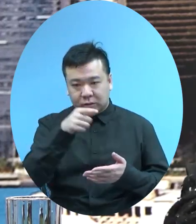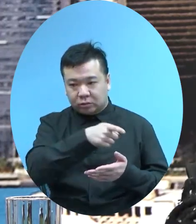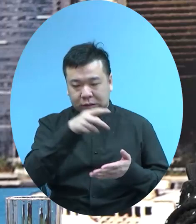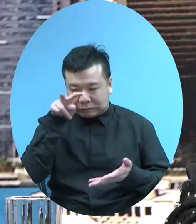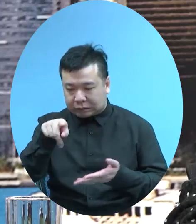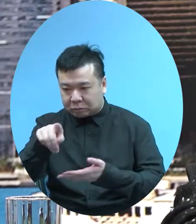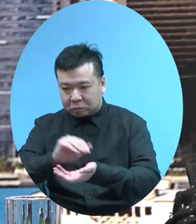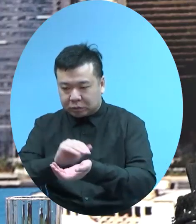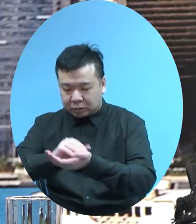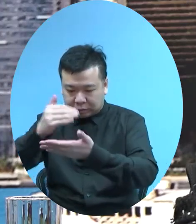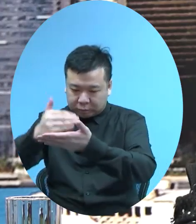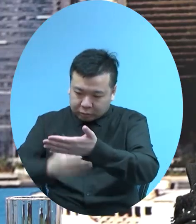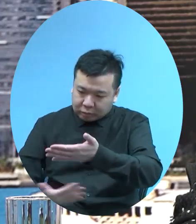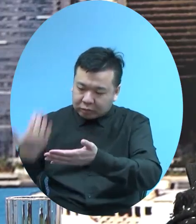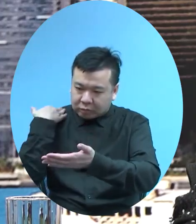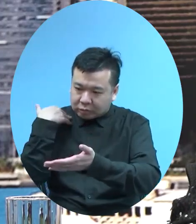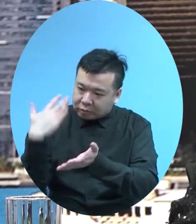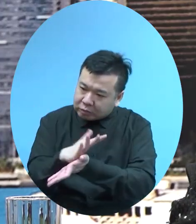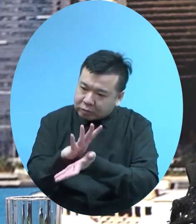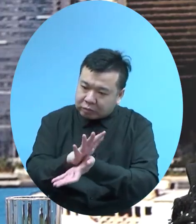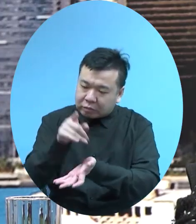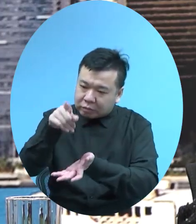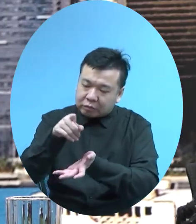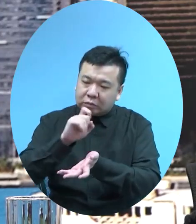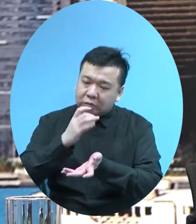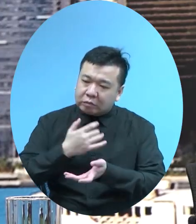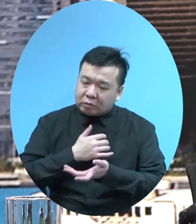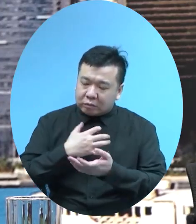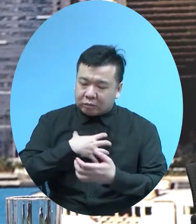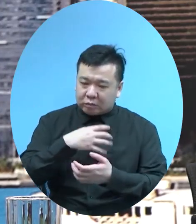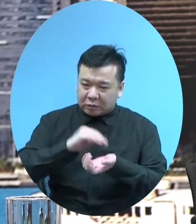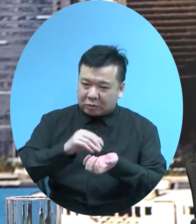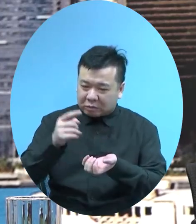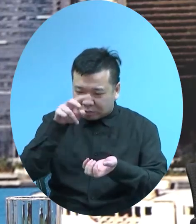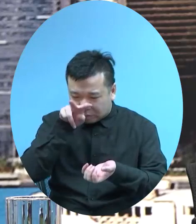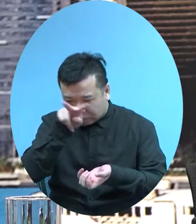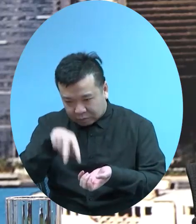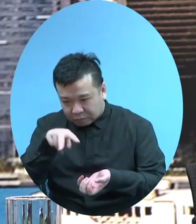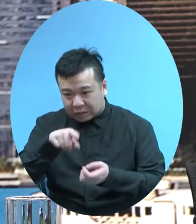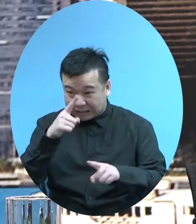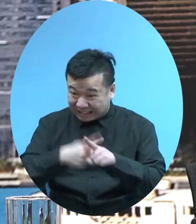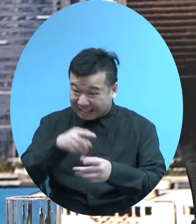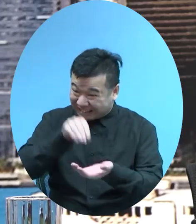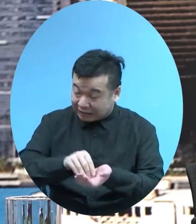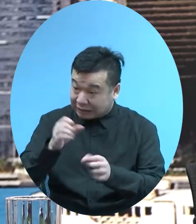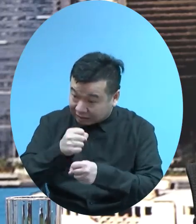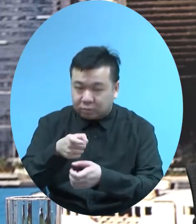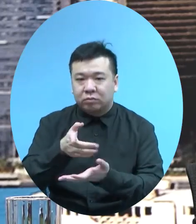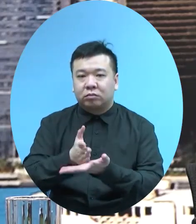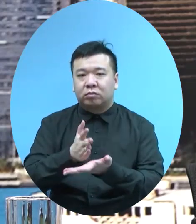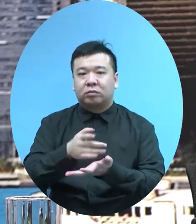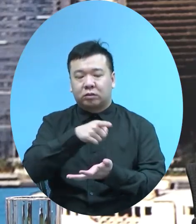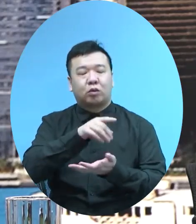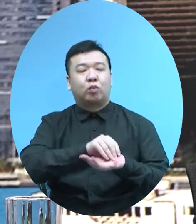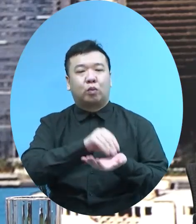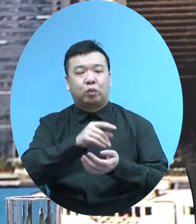睇佢病歷，睇佢即係有冇病徵咁樣，整體嚟睇就唔係話一定驗咁樣。咁所以咧，呢個都係臨床上面嘅